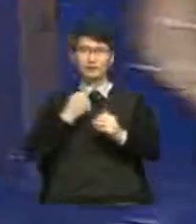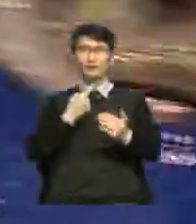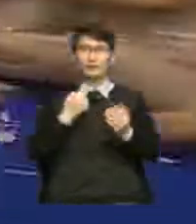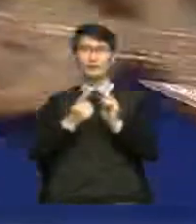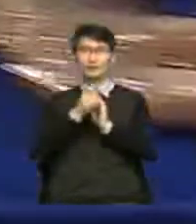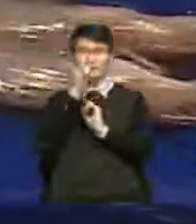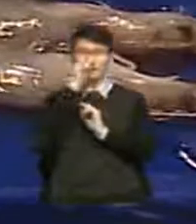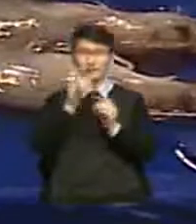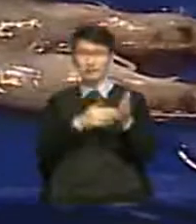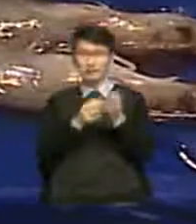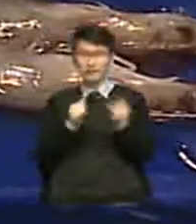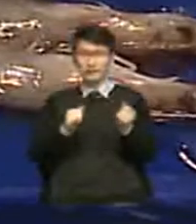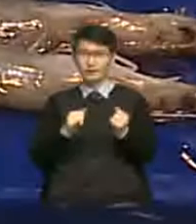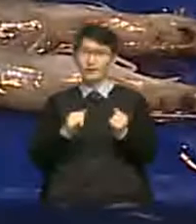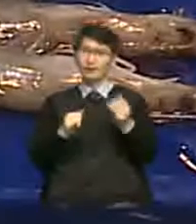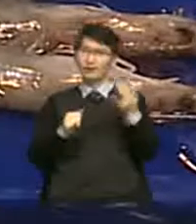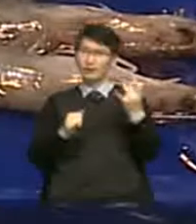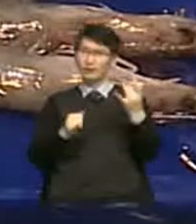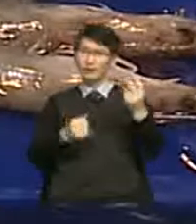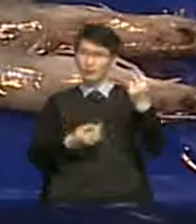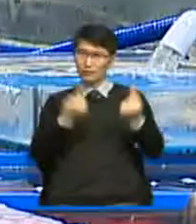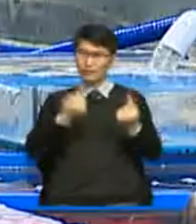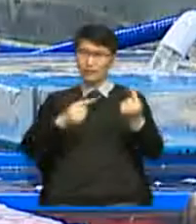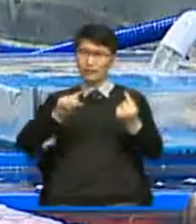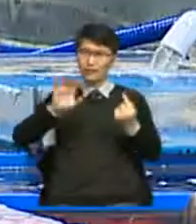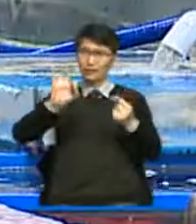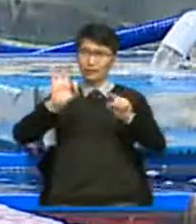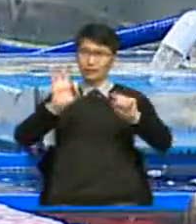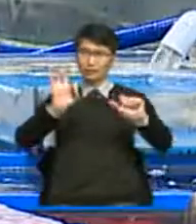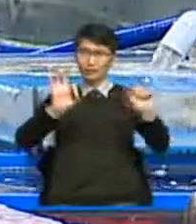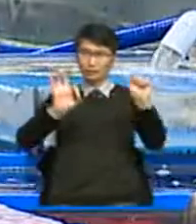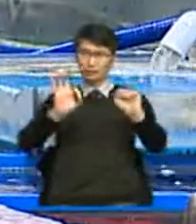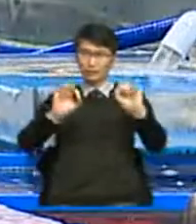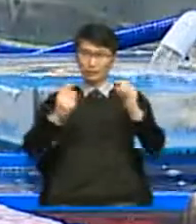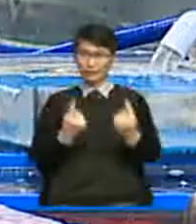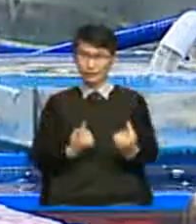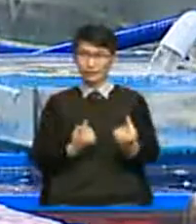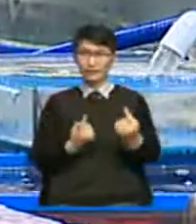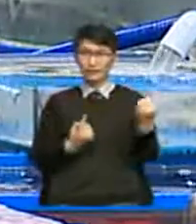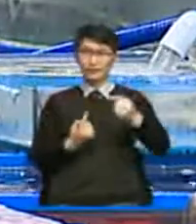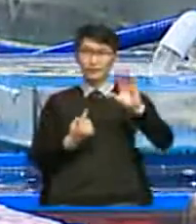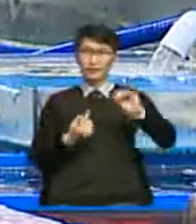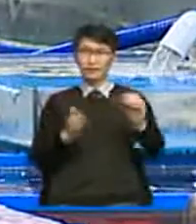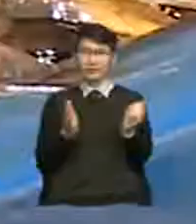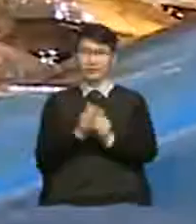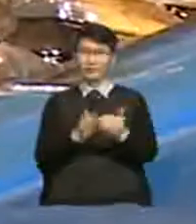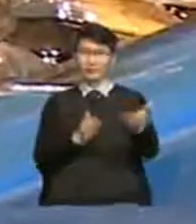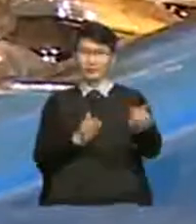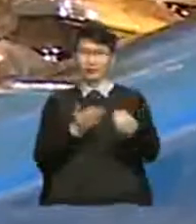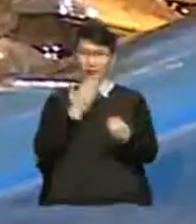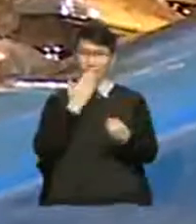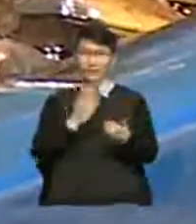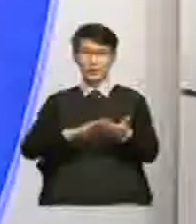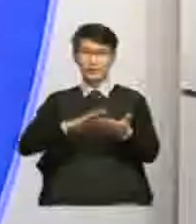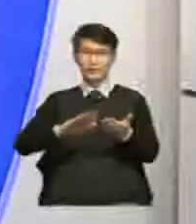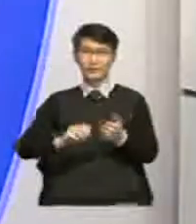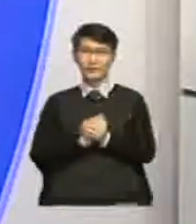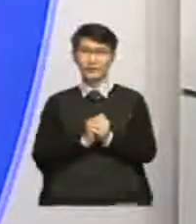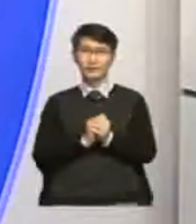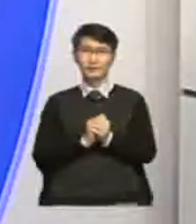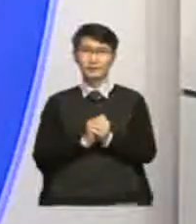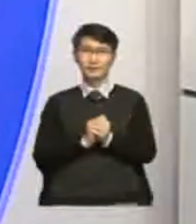어업인은 기존 금리보다 0.5% 인하된 조건으로 1천만 원까지 대출을 받을 수 있습니다.